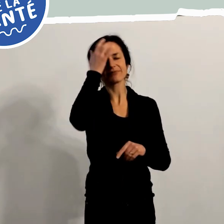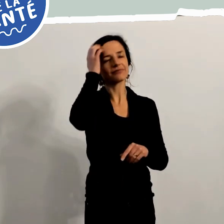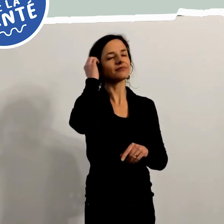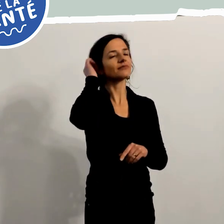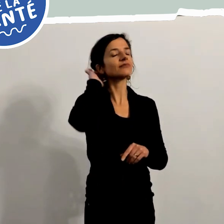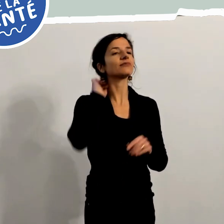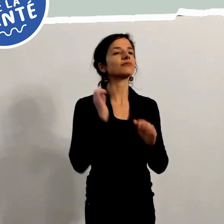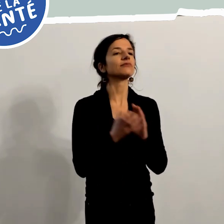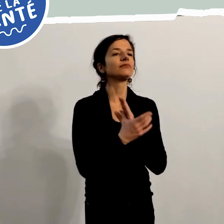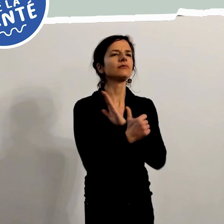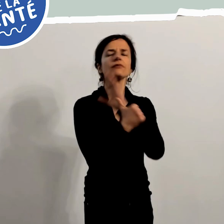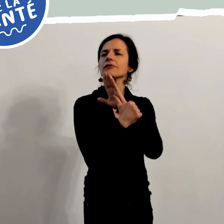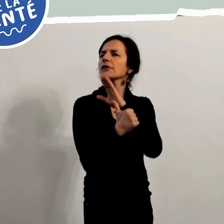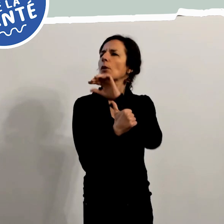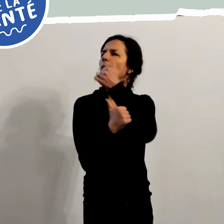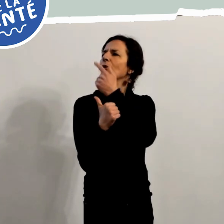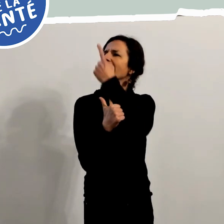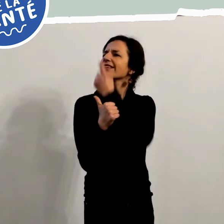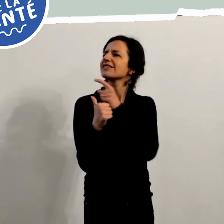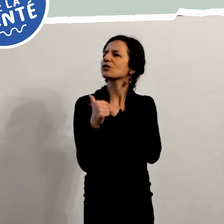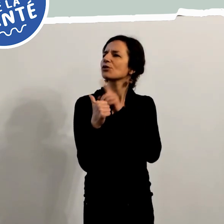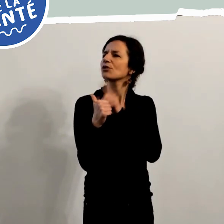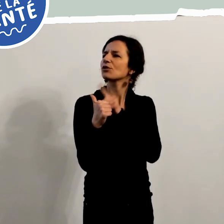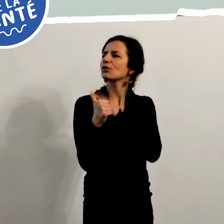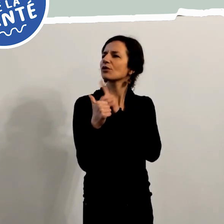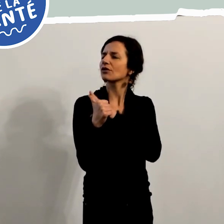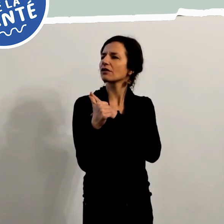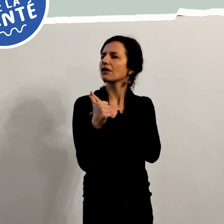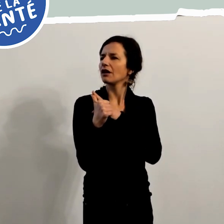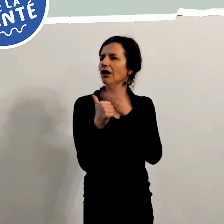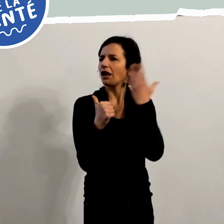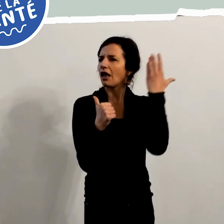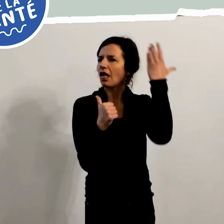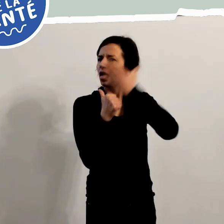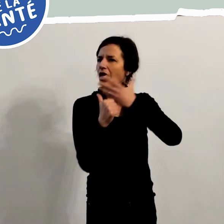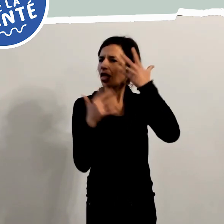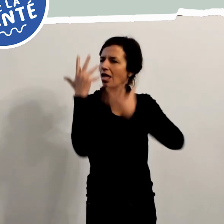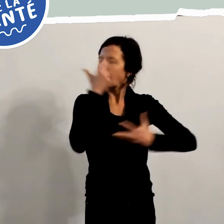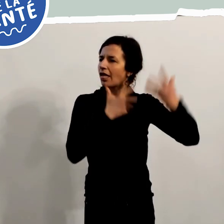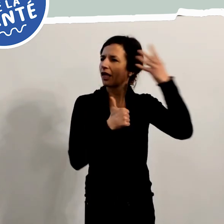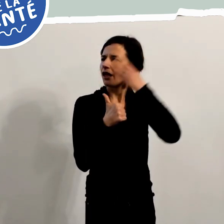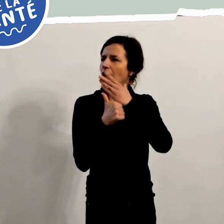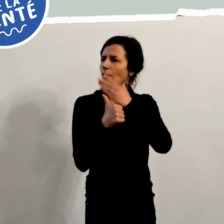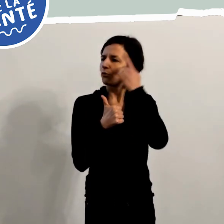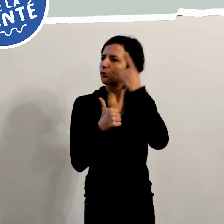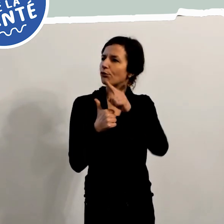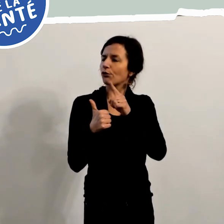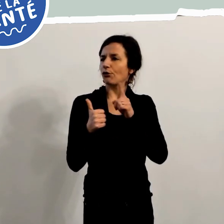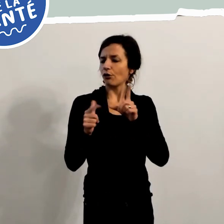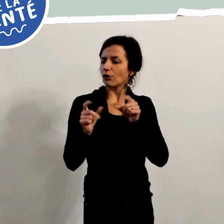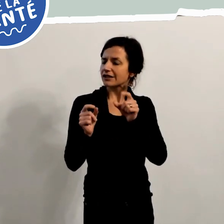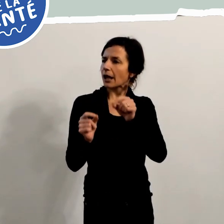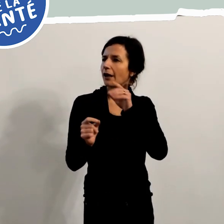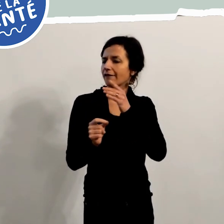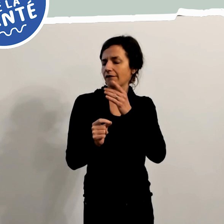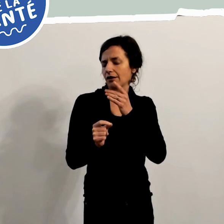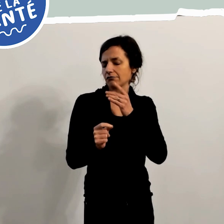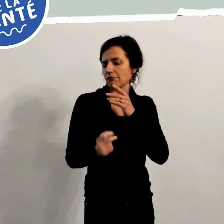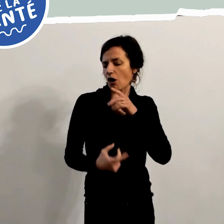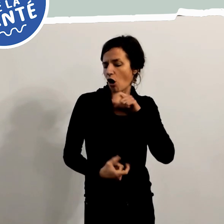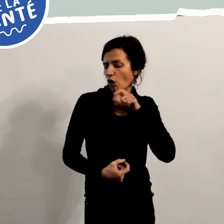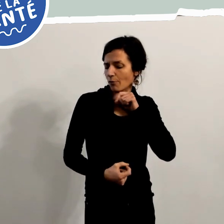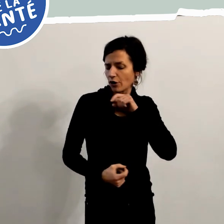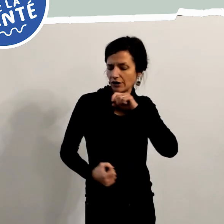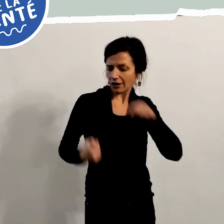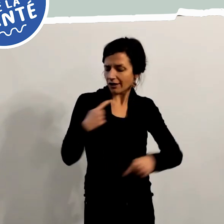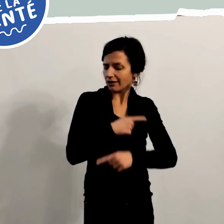Alors sur impact des perturbateurs endocriniens sur les cancers hormonodépendants, il y a des